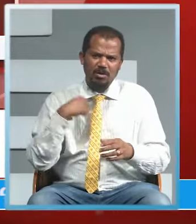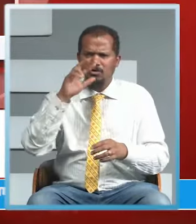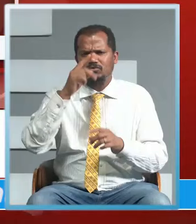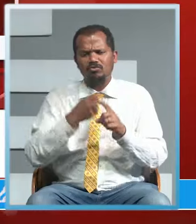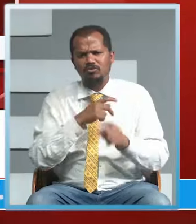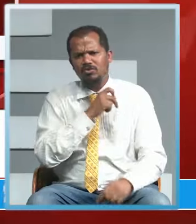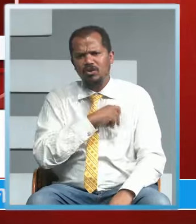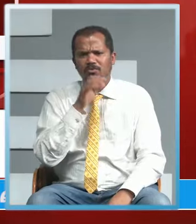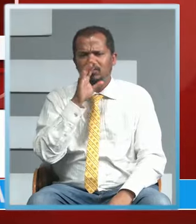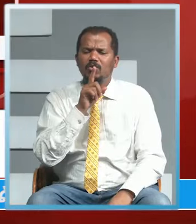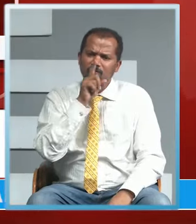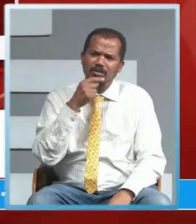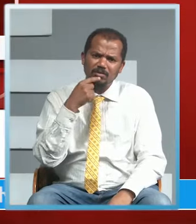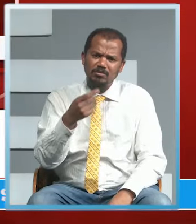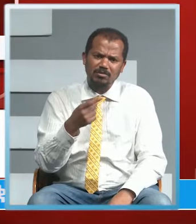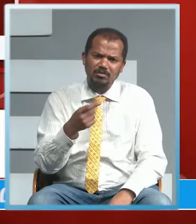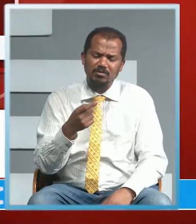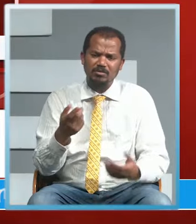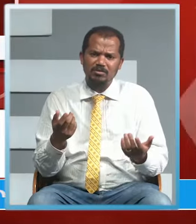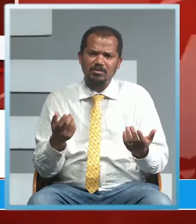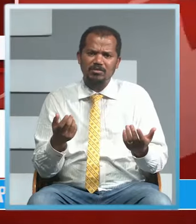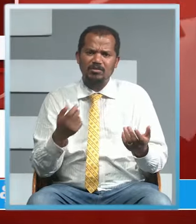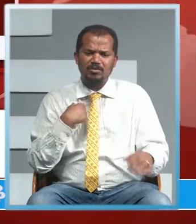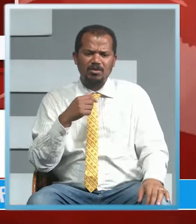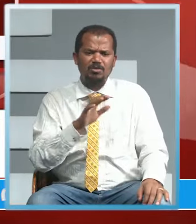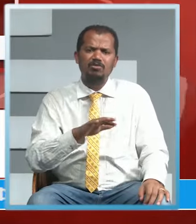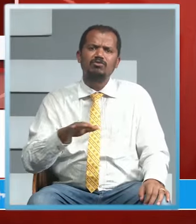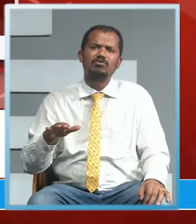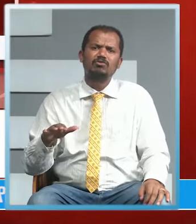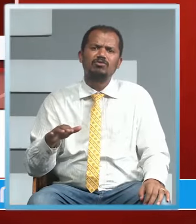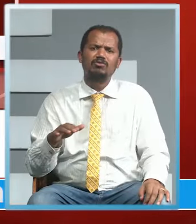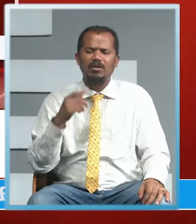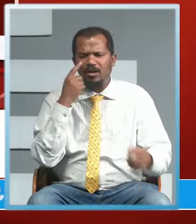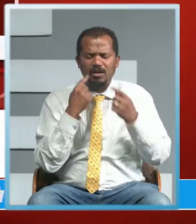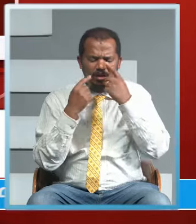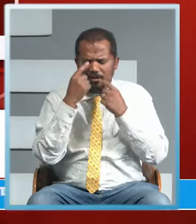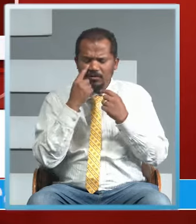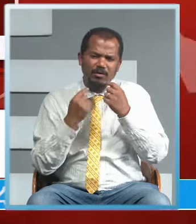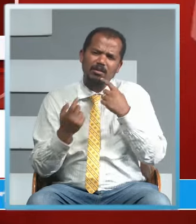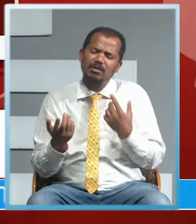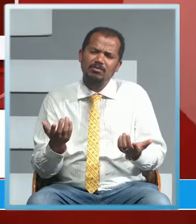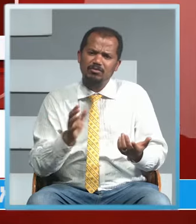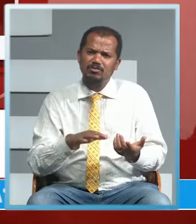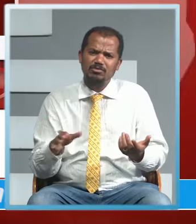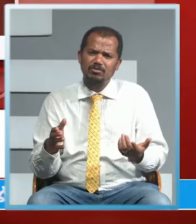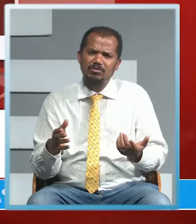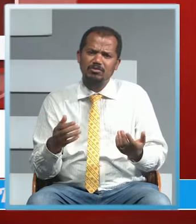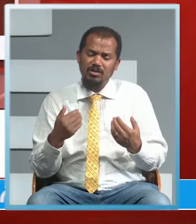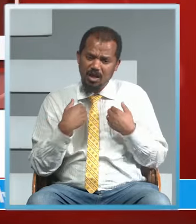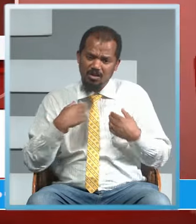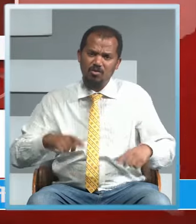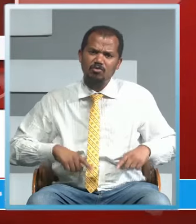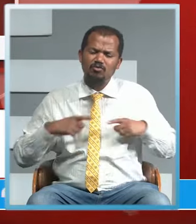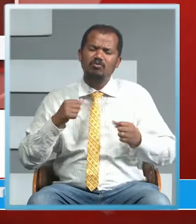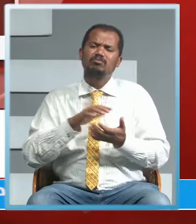ሶራችን ነው ይኸው ደሞዝ የለም። እውነቱ ነው የምልሽ፣ አሁን የሆነ ልጆቹ ሁሉ በማልቀስ እያስለቀስን ነው ያለ ነው።